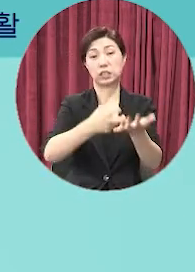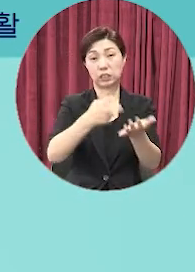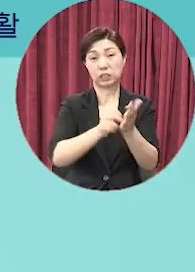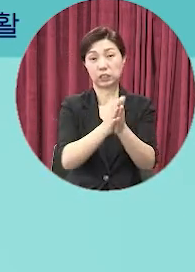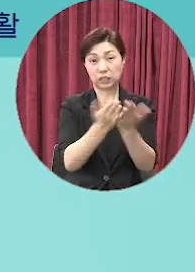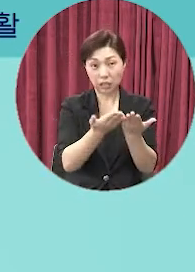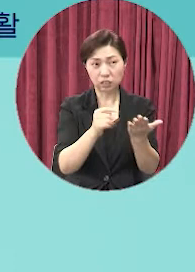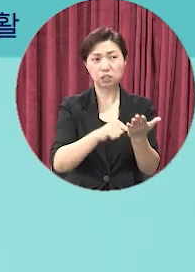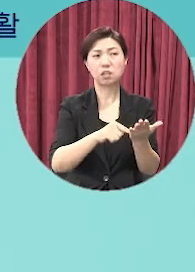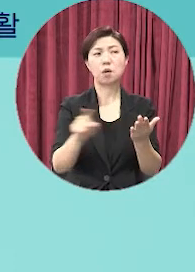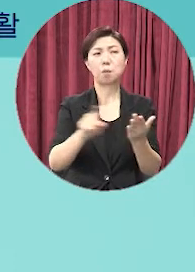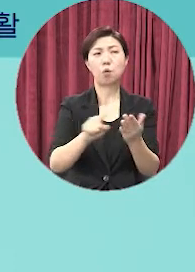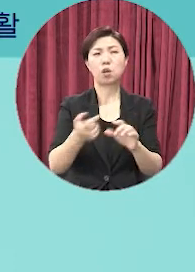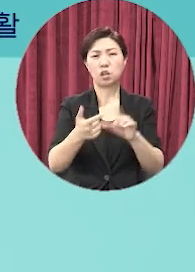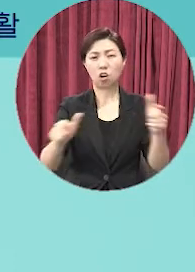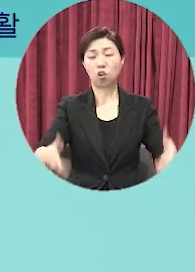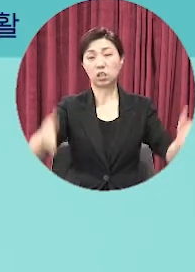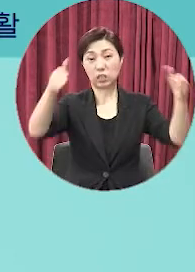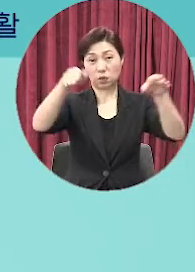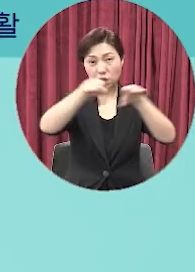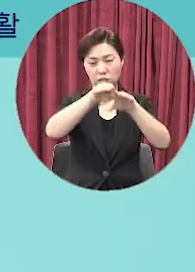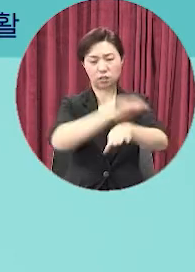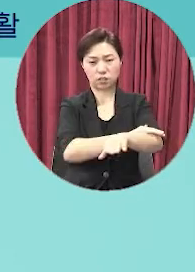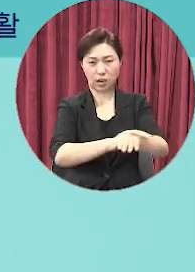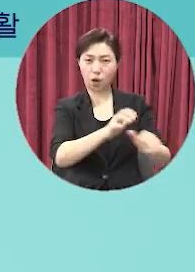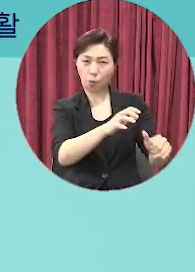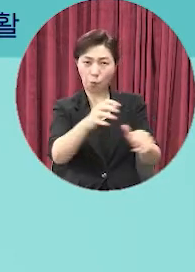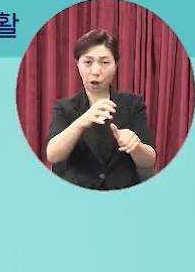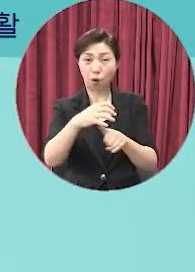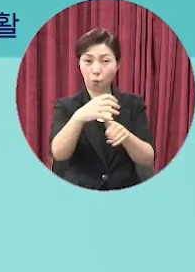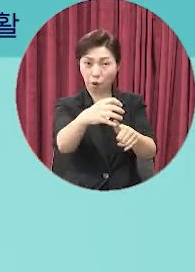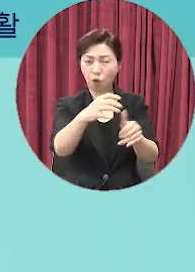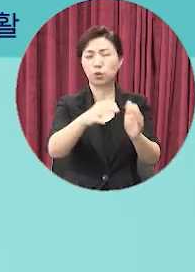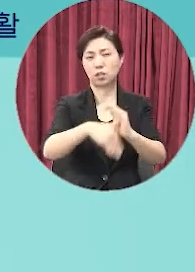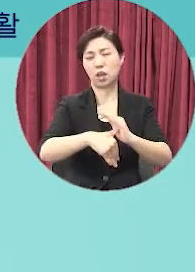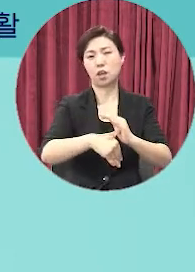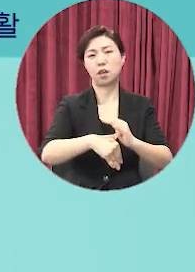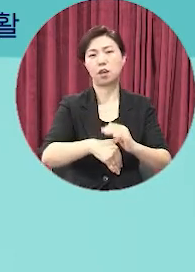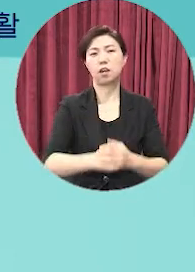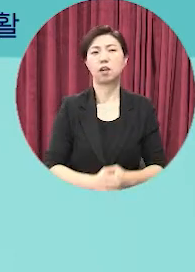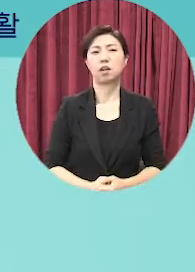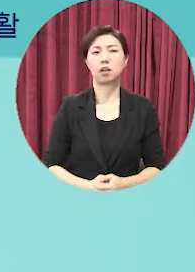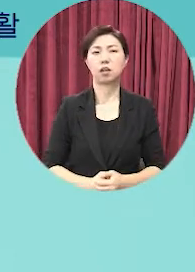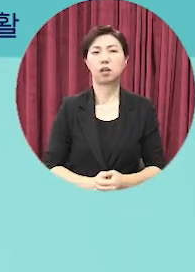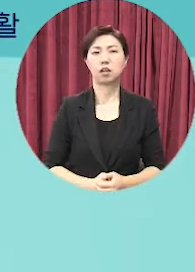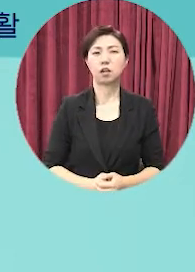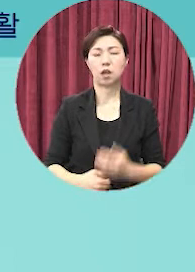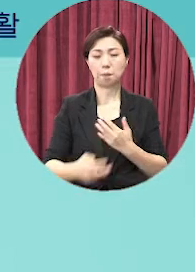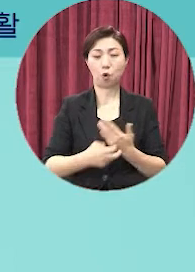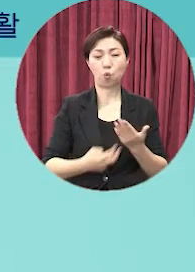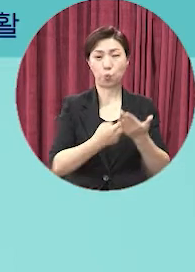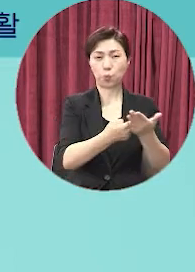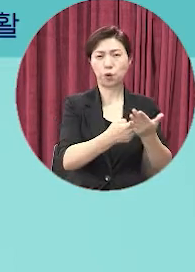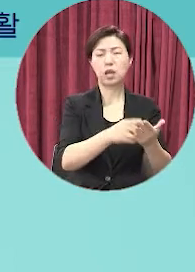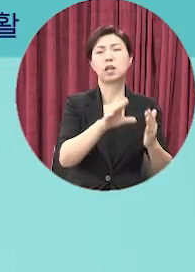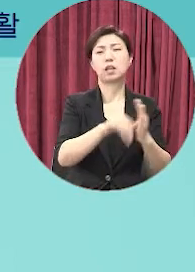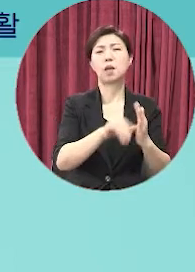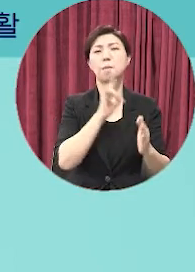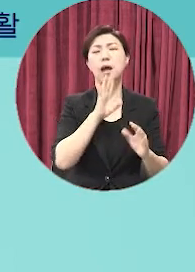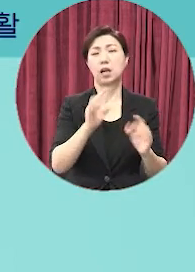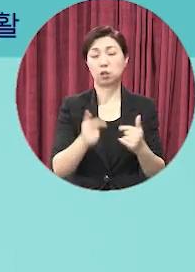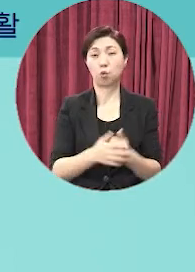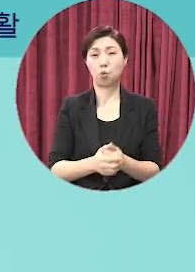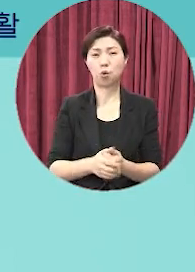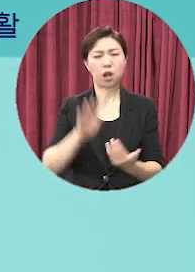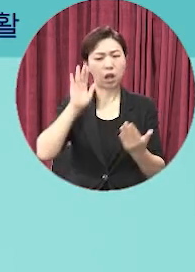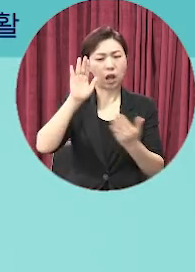건강보건기관에서 실제 잘 사용됨으로써 이번에 그 감염병 위기뿐만 아니라 향후에 또 언제